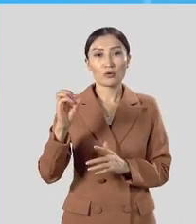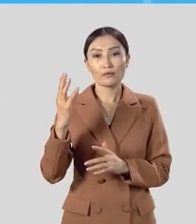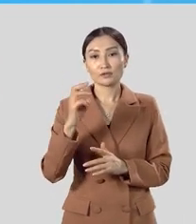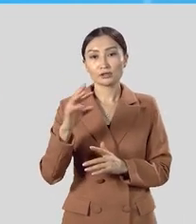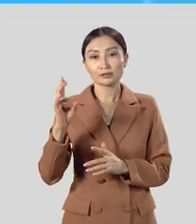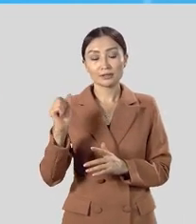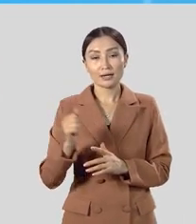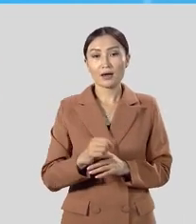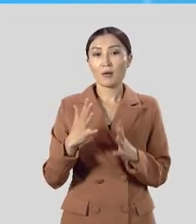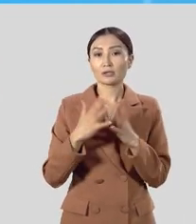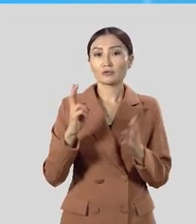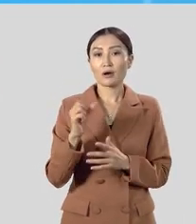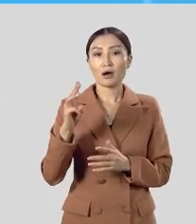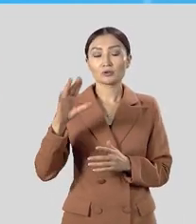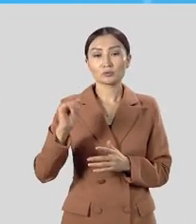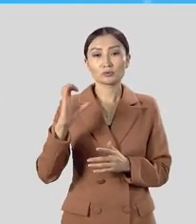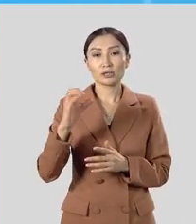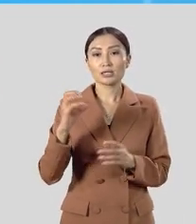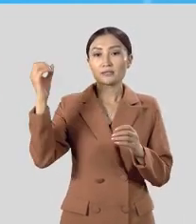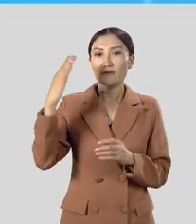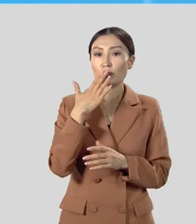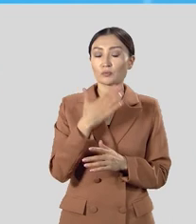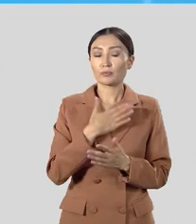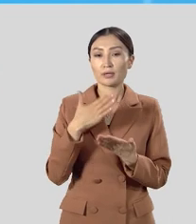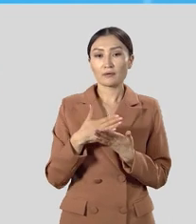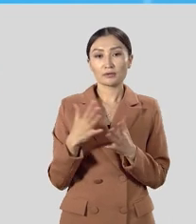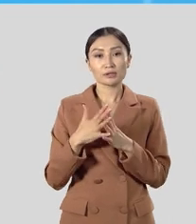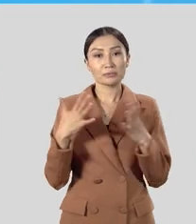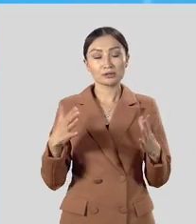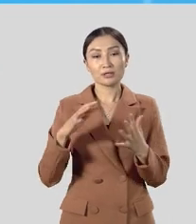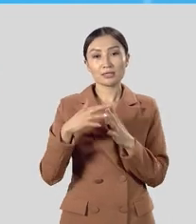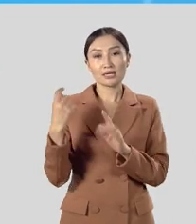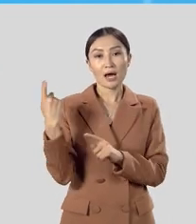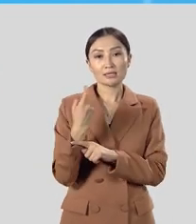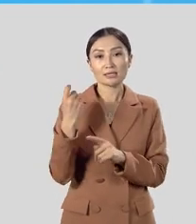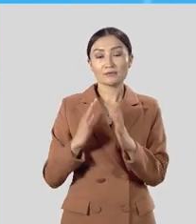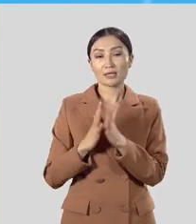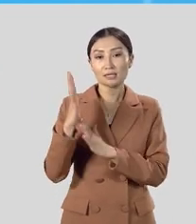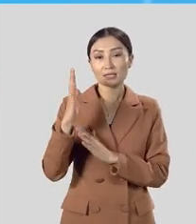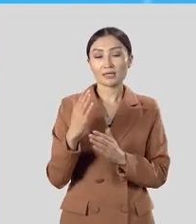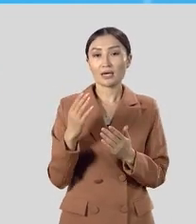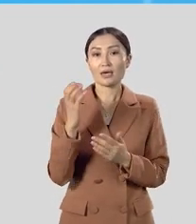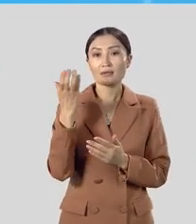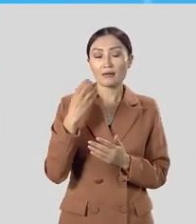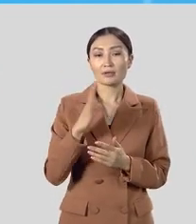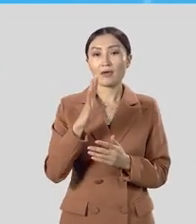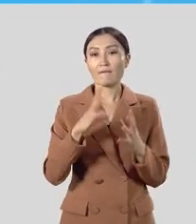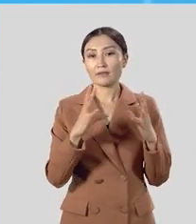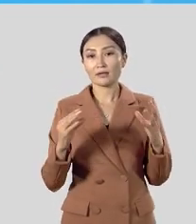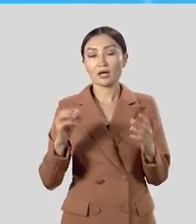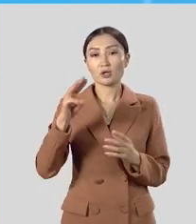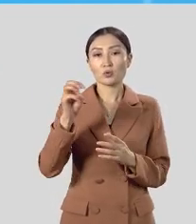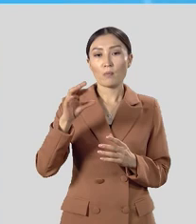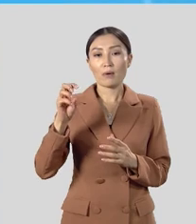также большинство кактусов. Светолюбивыми являются большинство сельскохозяйственных растений, например, яблоня, виноград,